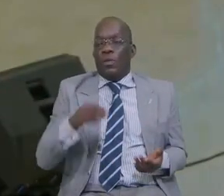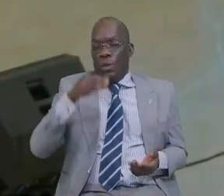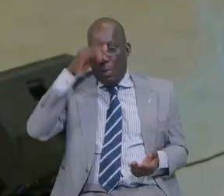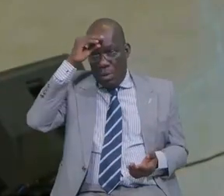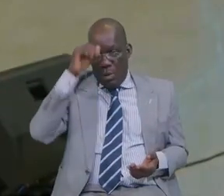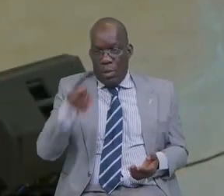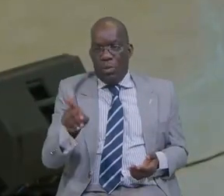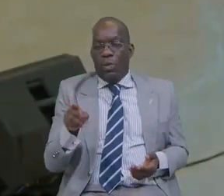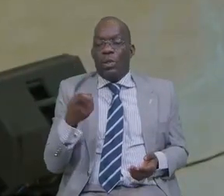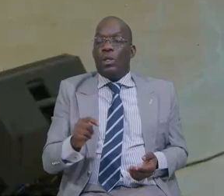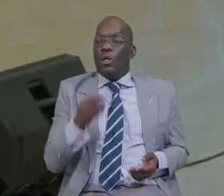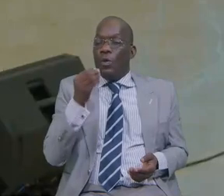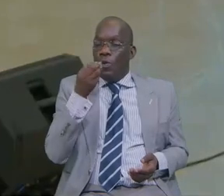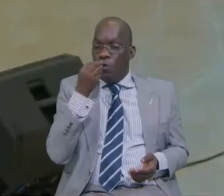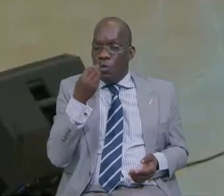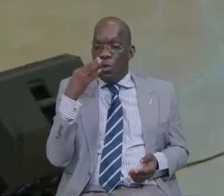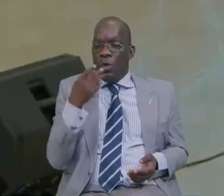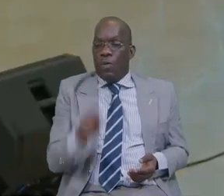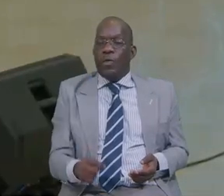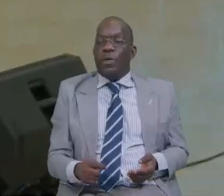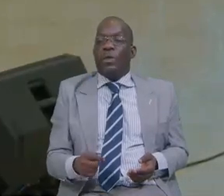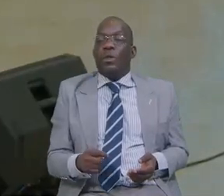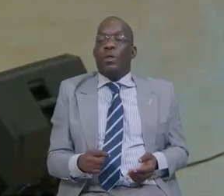pas la nourriture de l'âme,